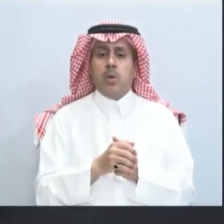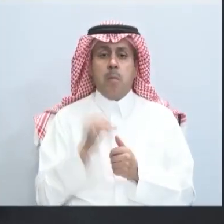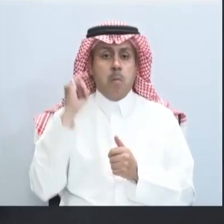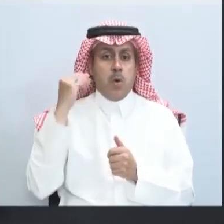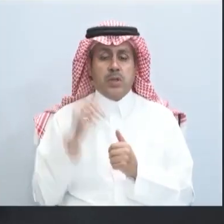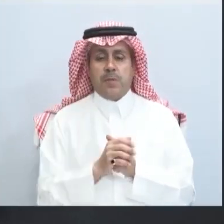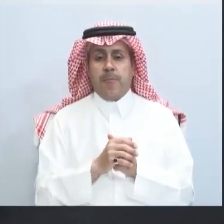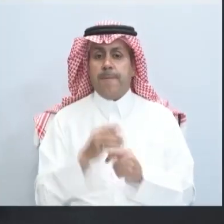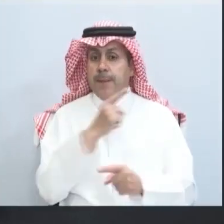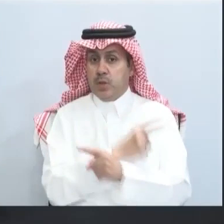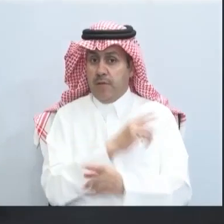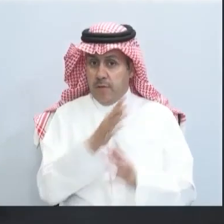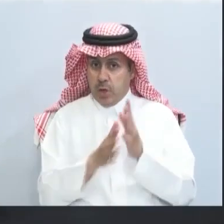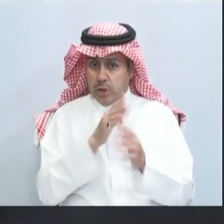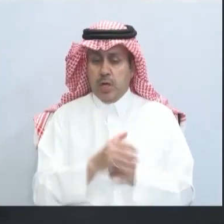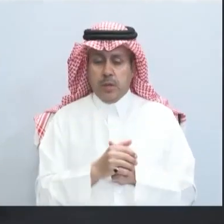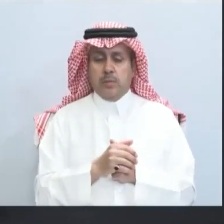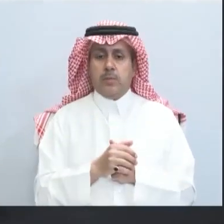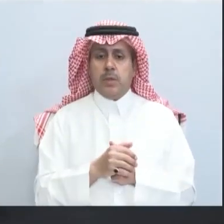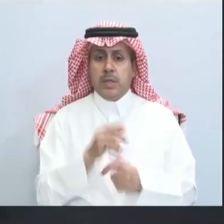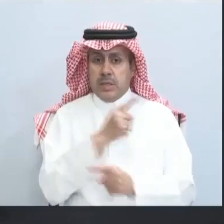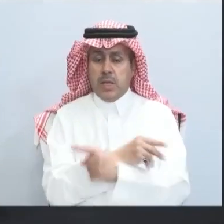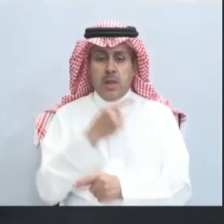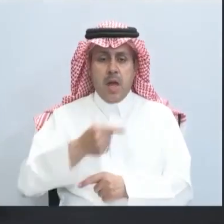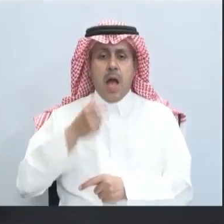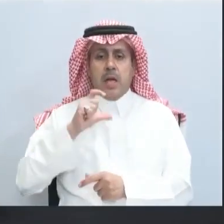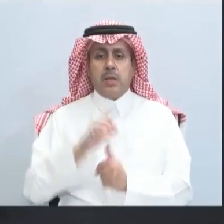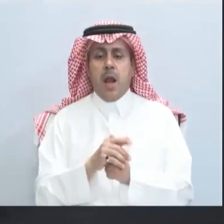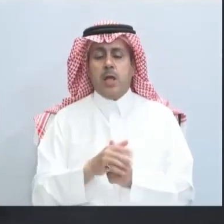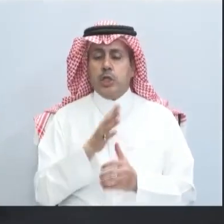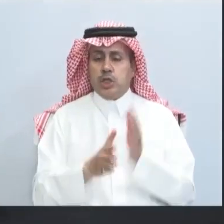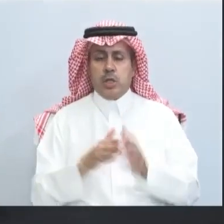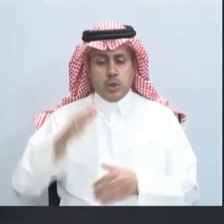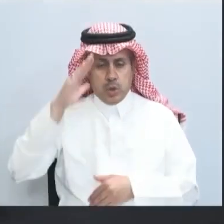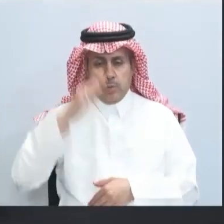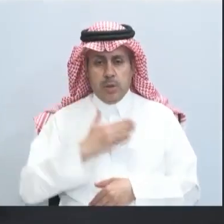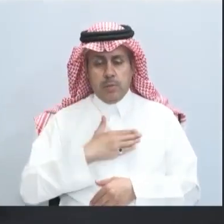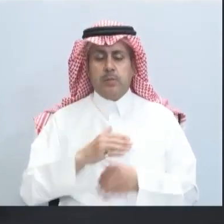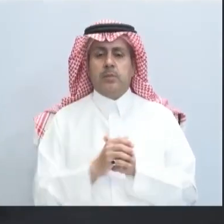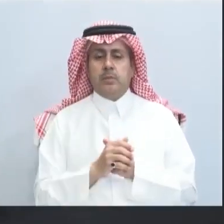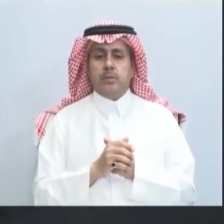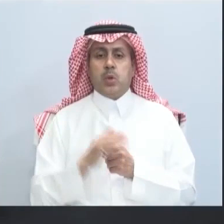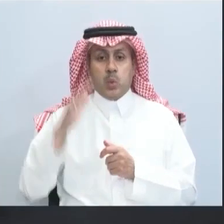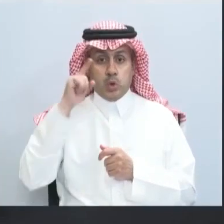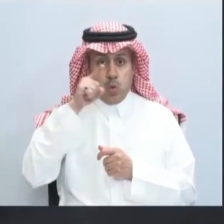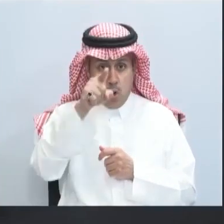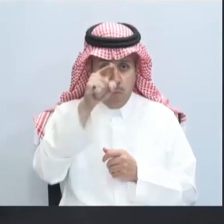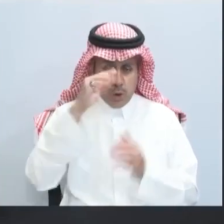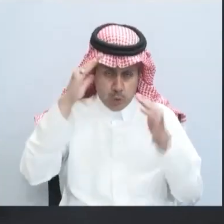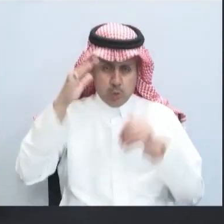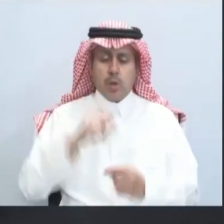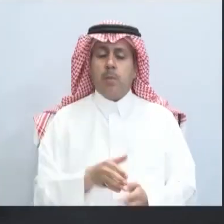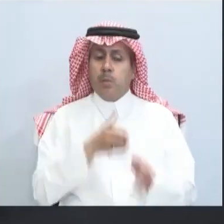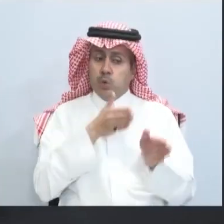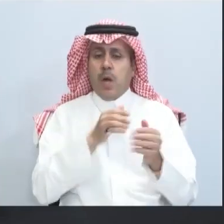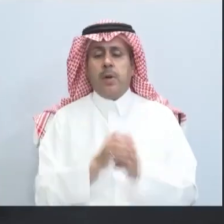كذلك لاستاذنا في لغه الاشاره الاستاذ عادل السويلم والشكر لكم ابنائي الطلاب